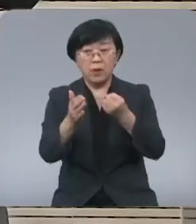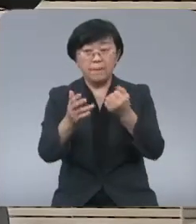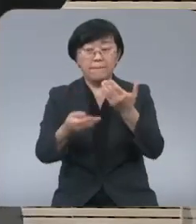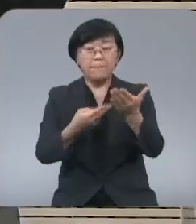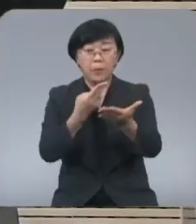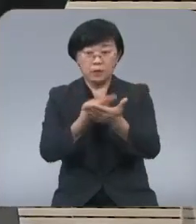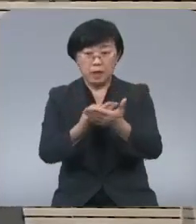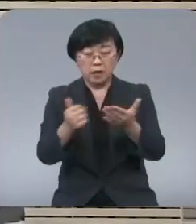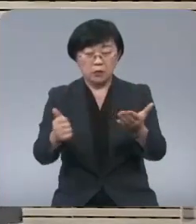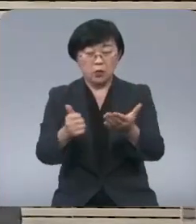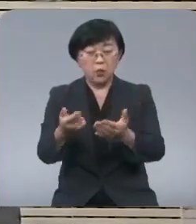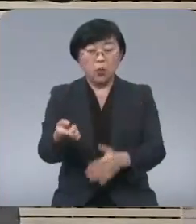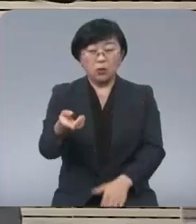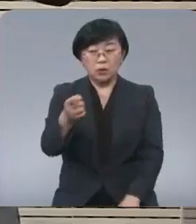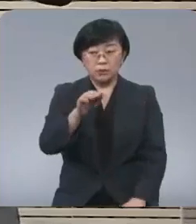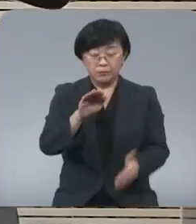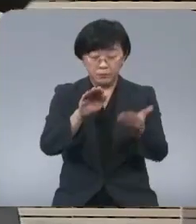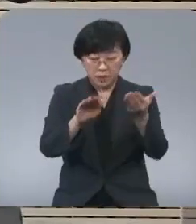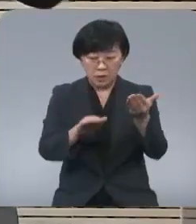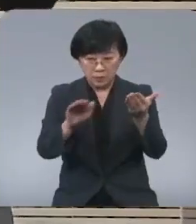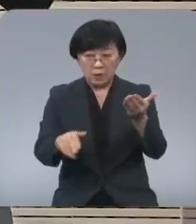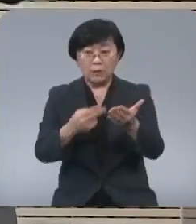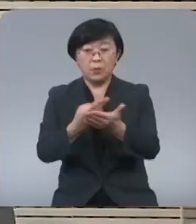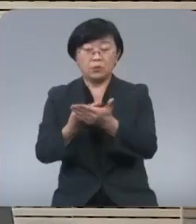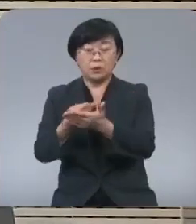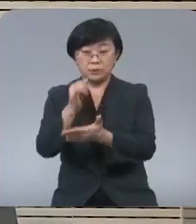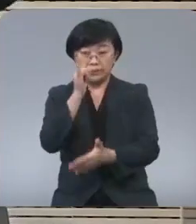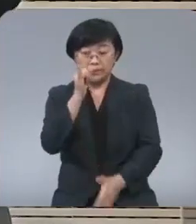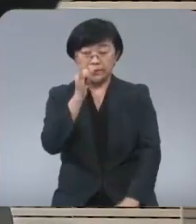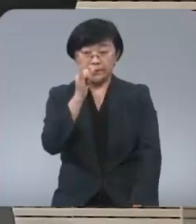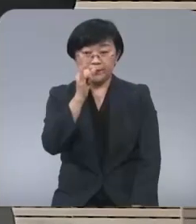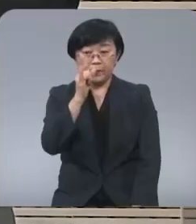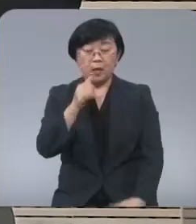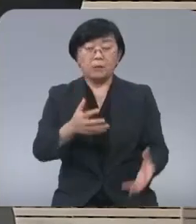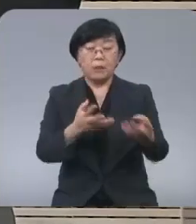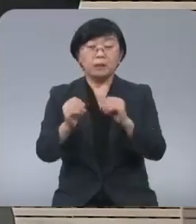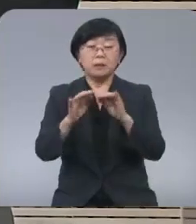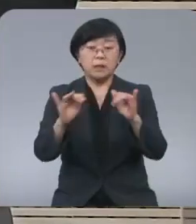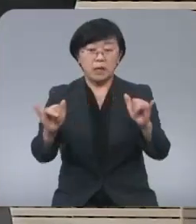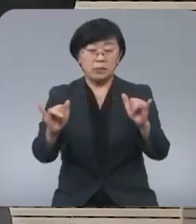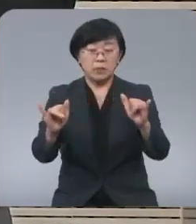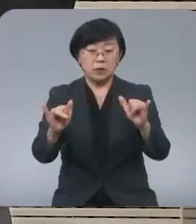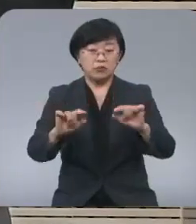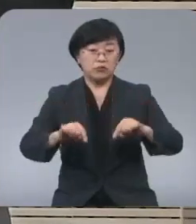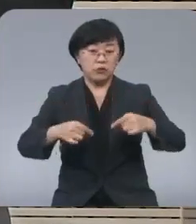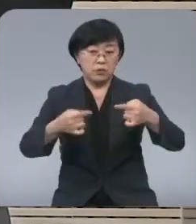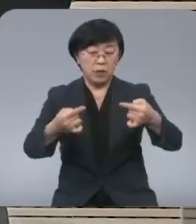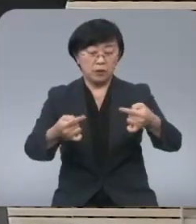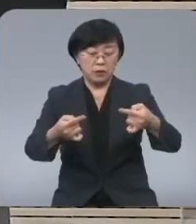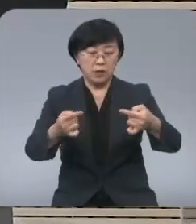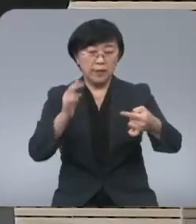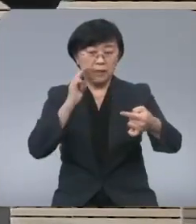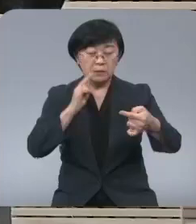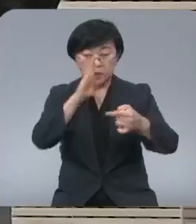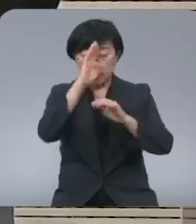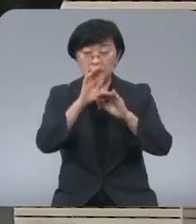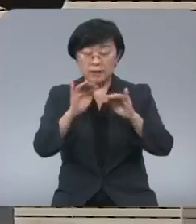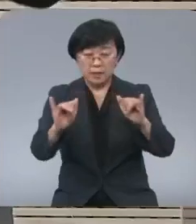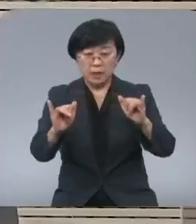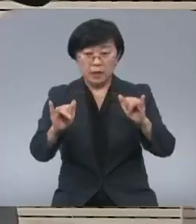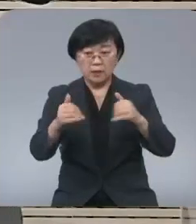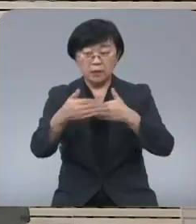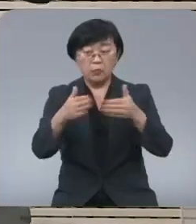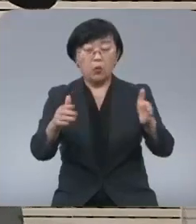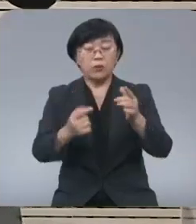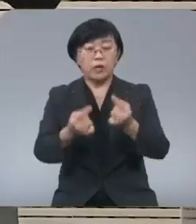병상이 아니라 준중증 병상으로 하게 됨으로써 그 많은 인력이 투입이 되게 되는 중환자 병상보다 그 인력에